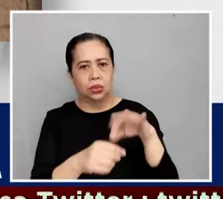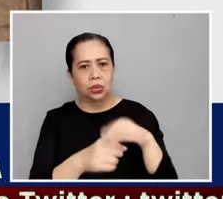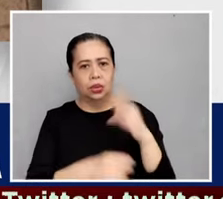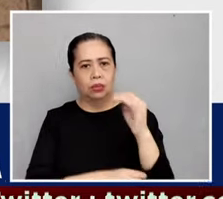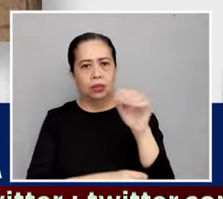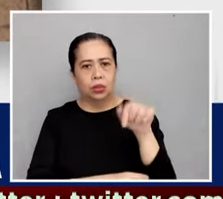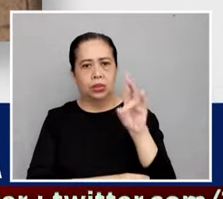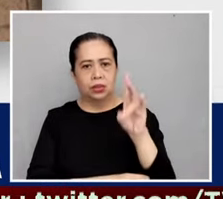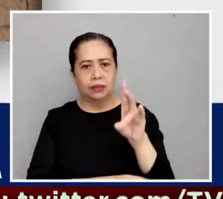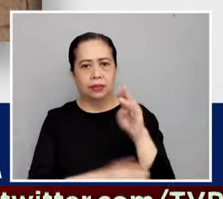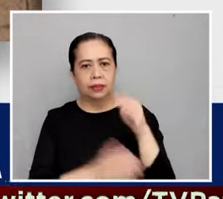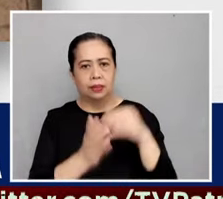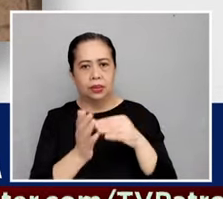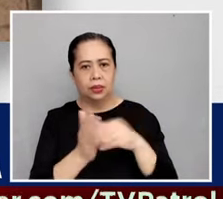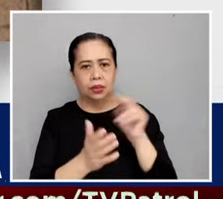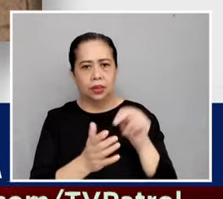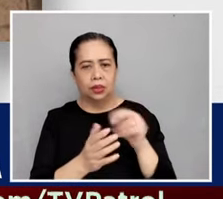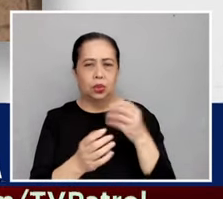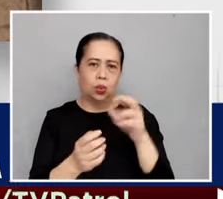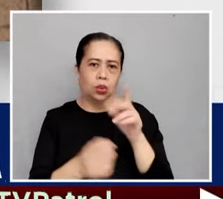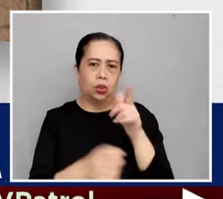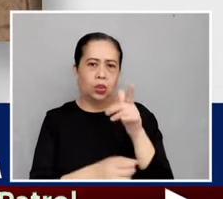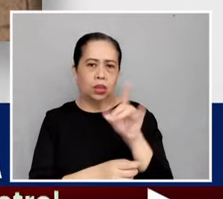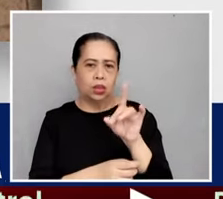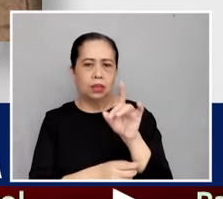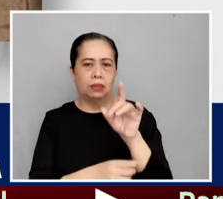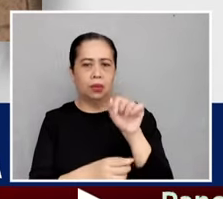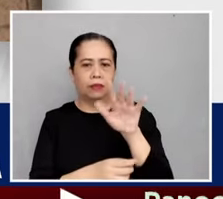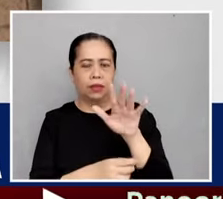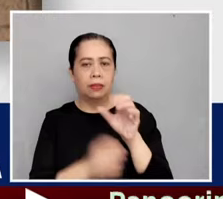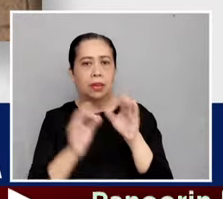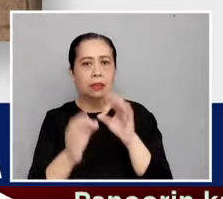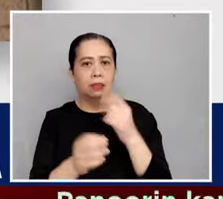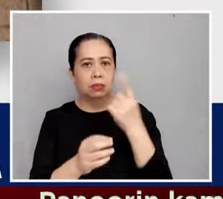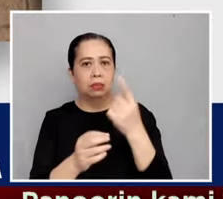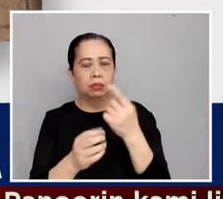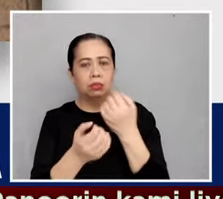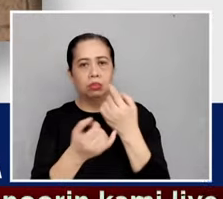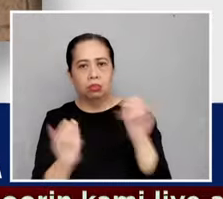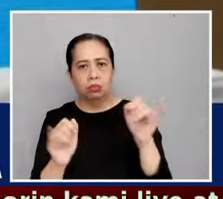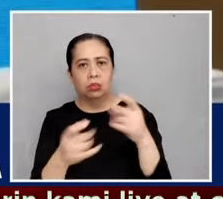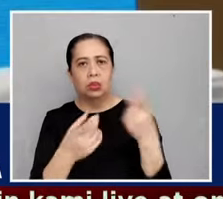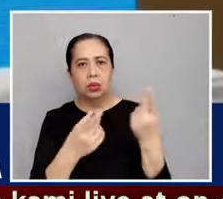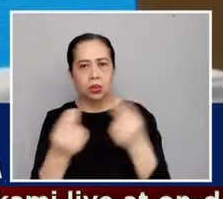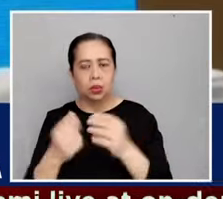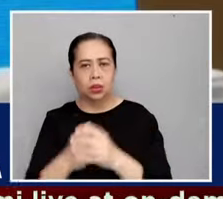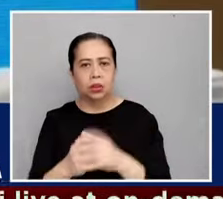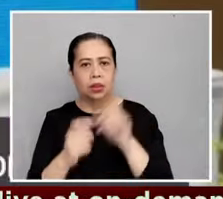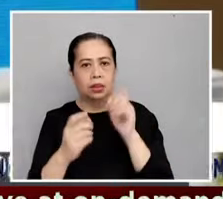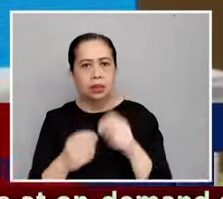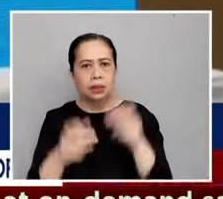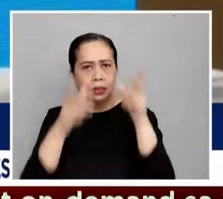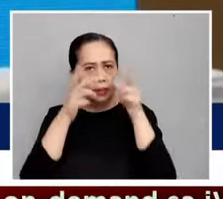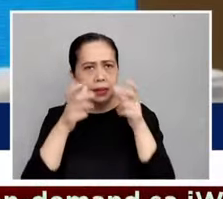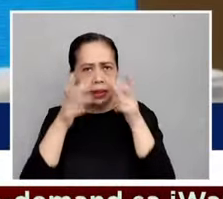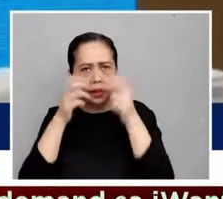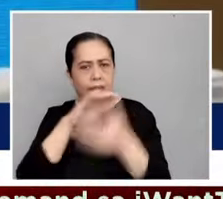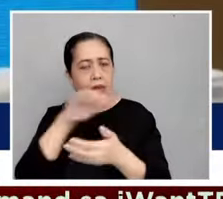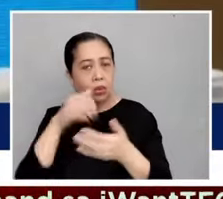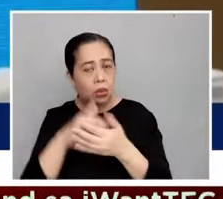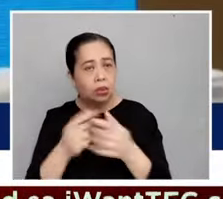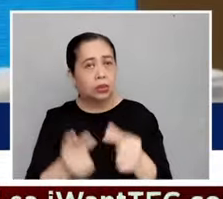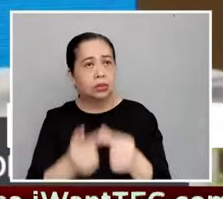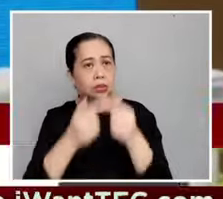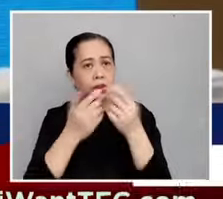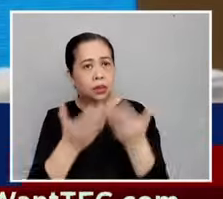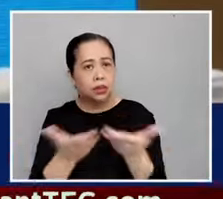ang kailangan o 28.5 billion pesos kung solong gagawin. Dapat marinig po ng lahat, lalo na ng mga